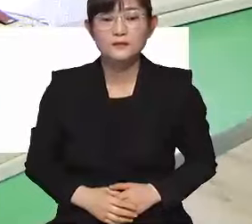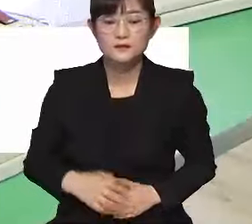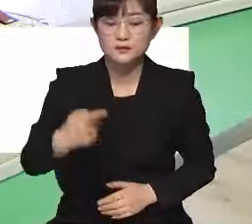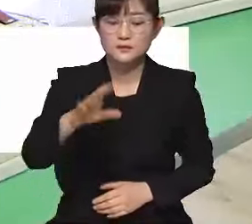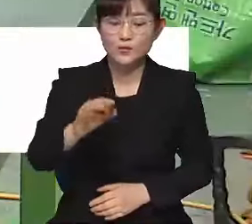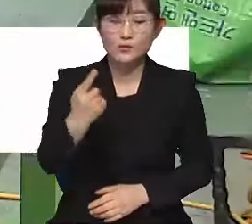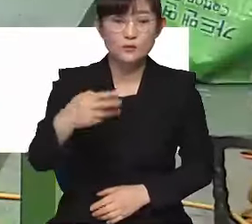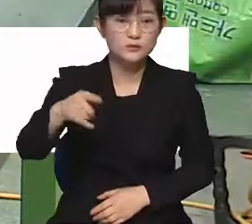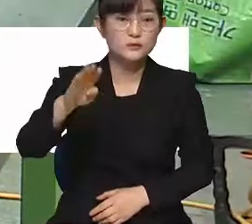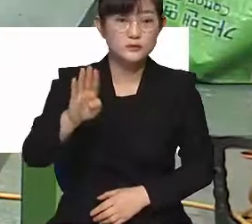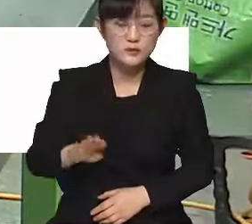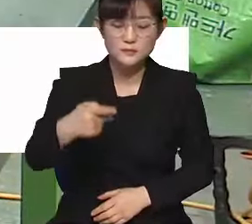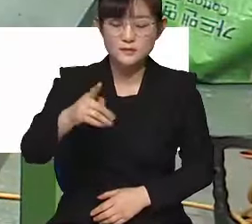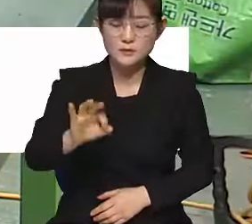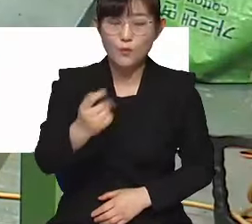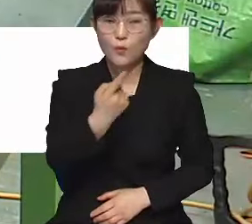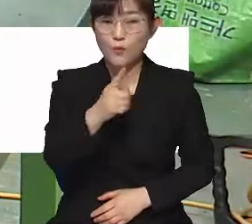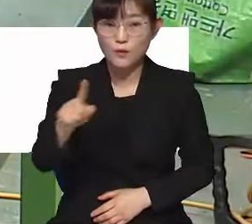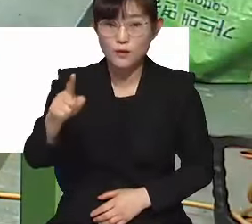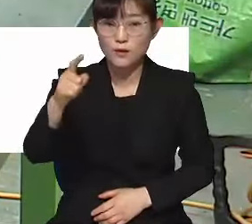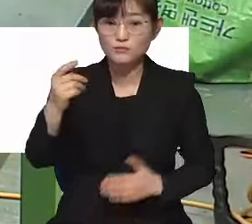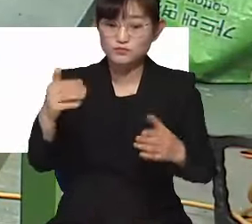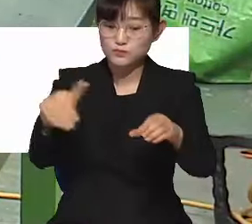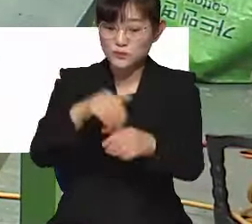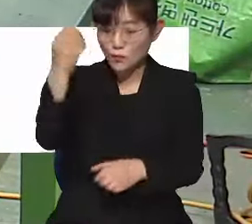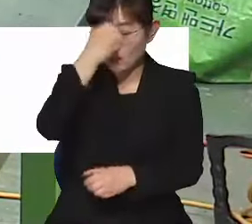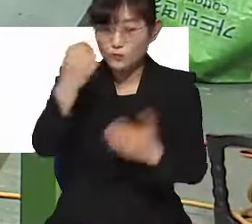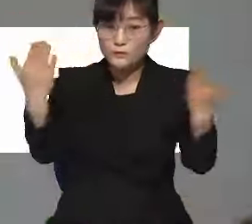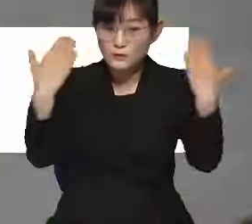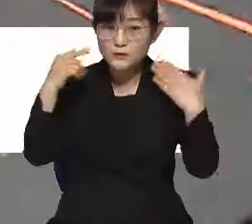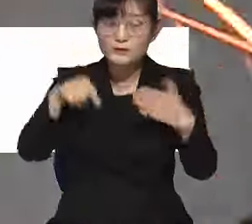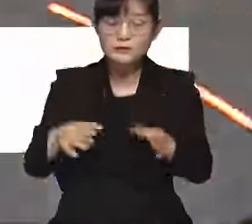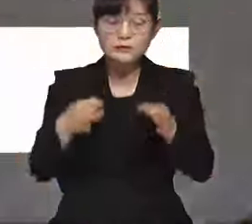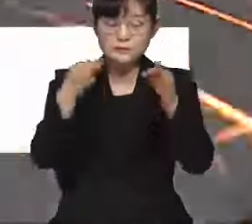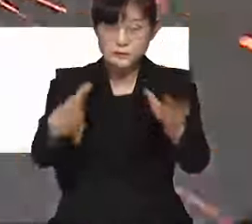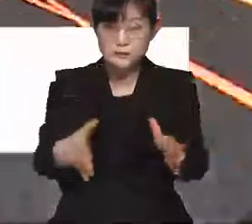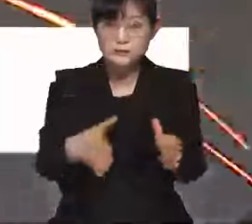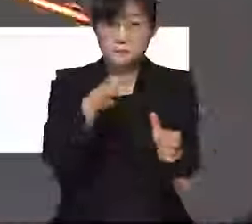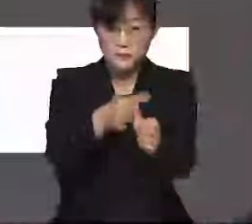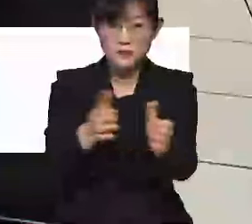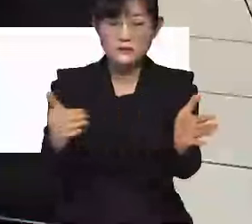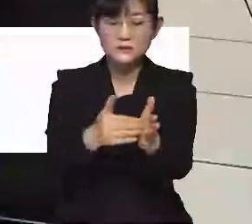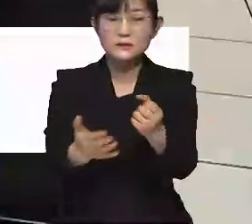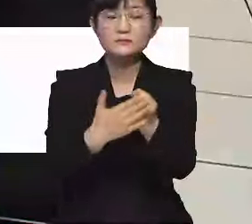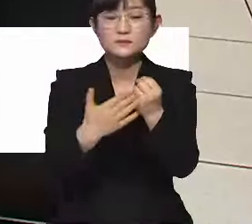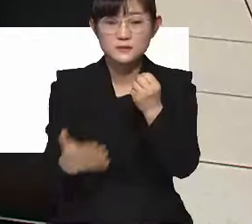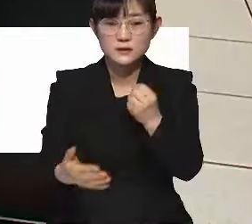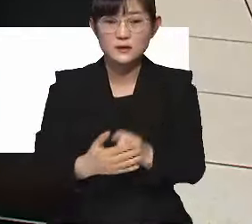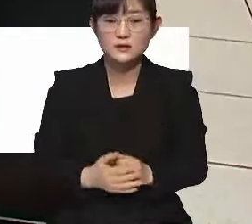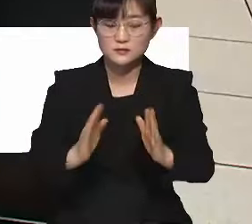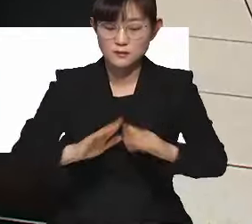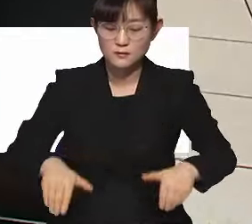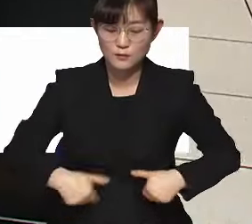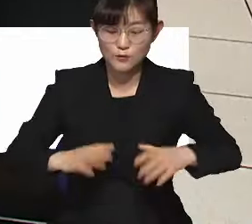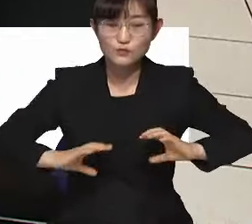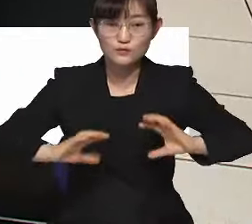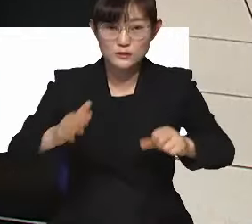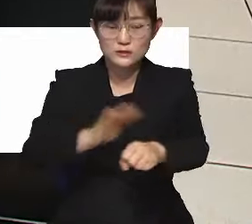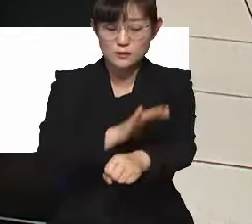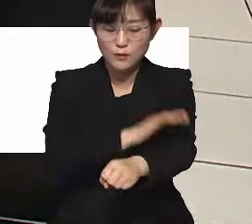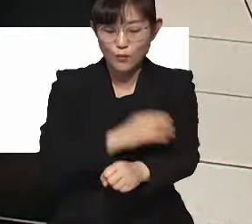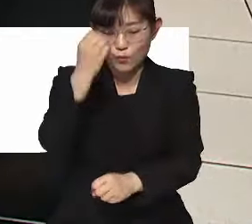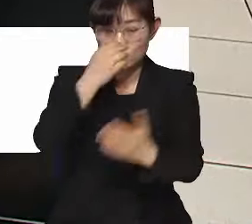성요셉 금릉학원이 성요셉 상호문화고등학교를 내년 3월 기부 체납하기로 함에 따라 이 학교를 전남국제직업고로